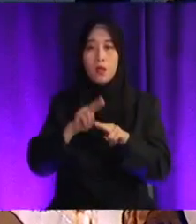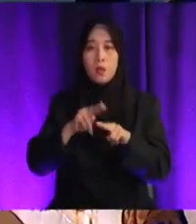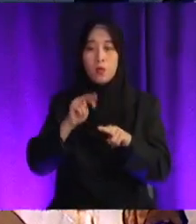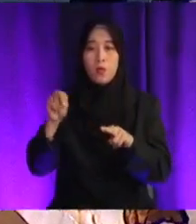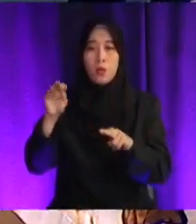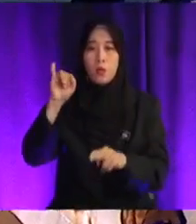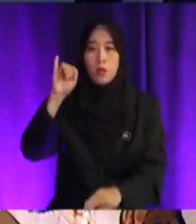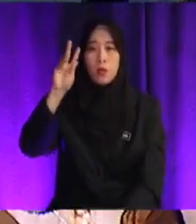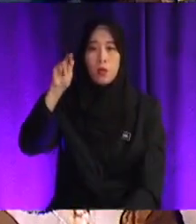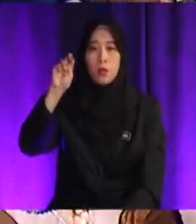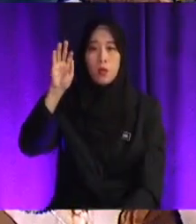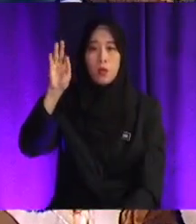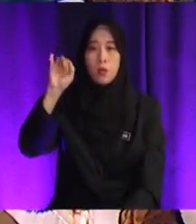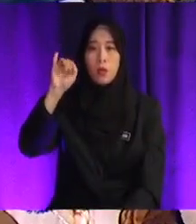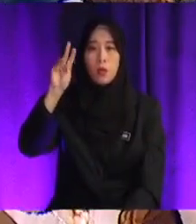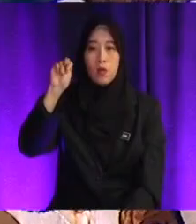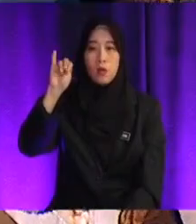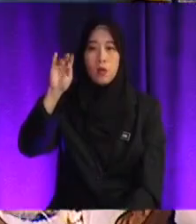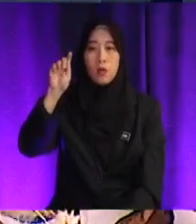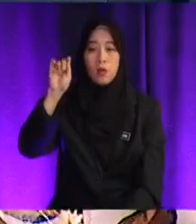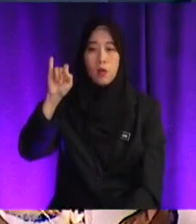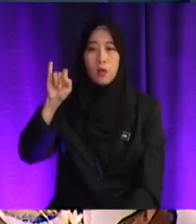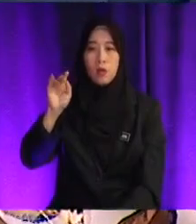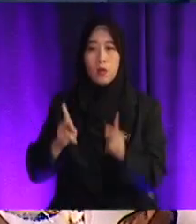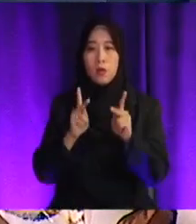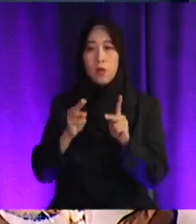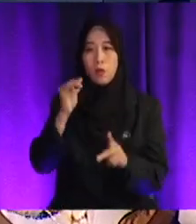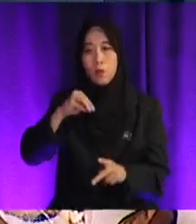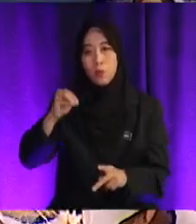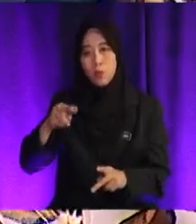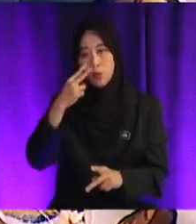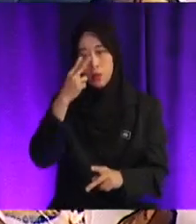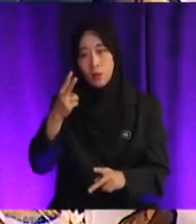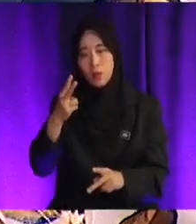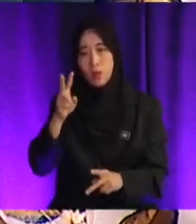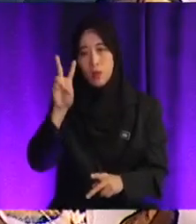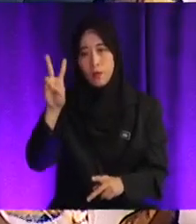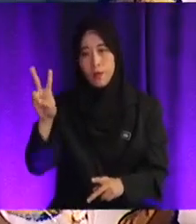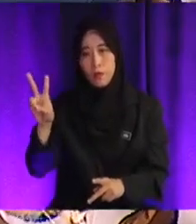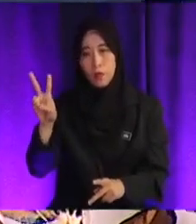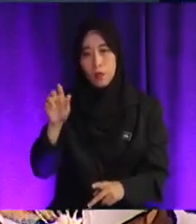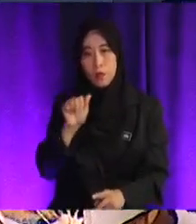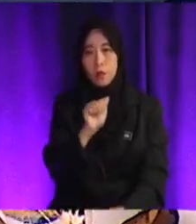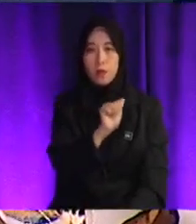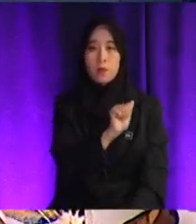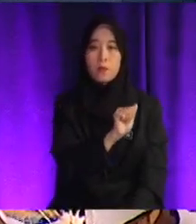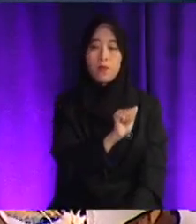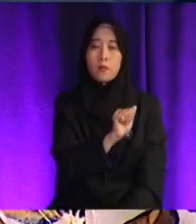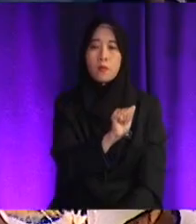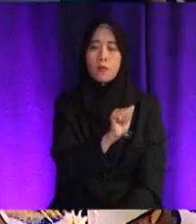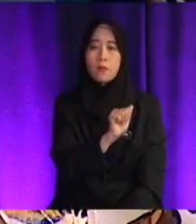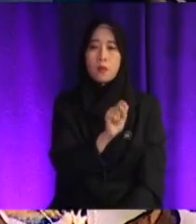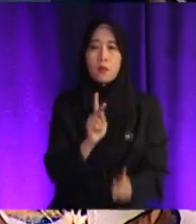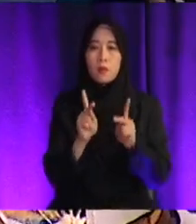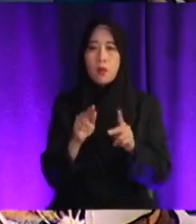tau. Okey, manakala kalau murid nampak dekat sini VA, nampak ke? Nampak cikgu. Skala yang bawah